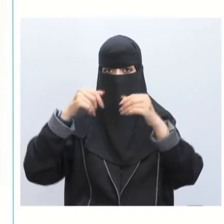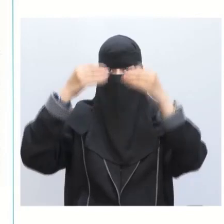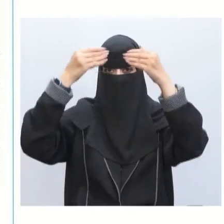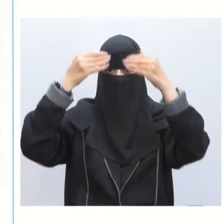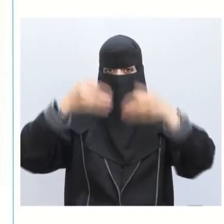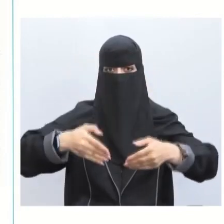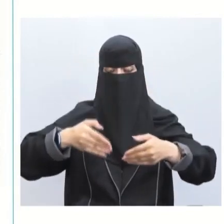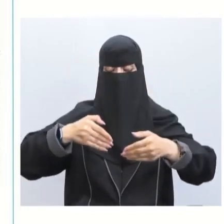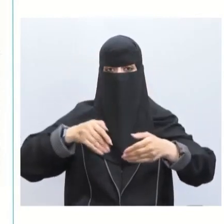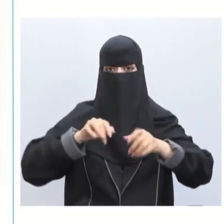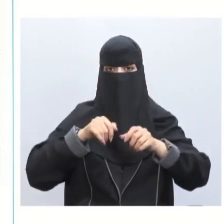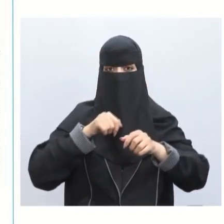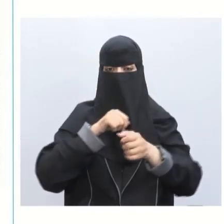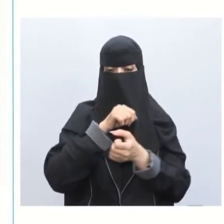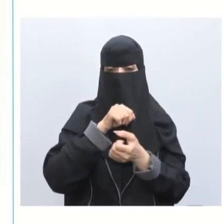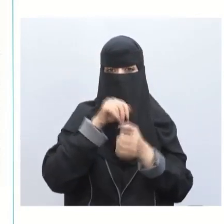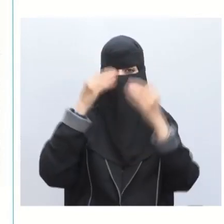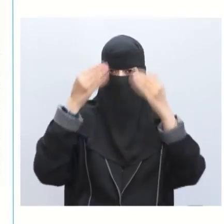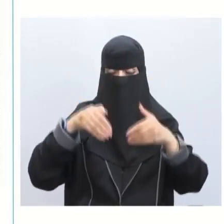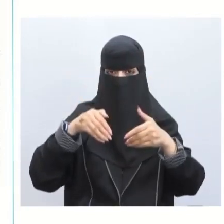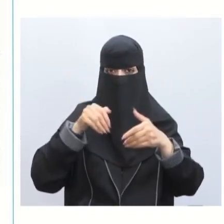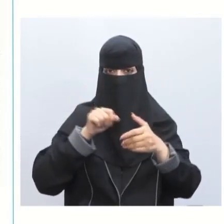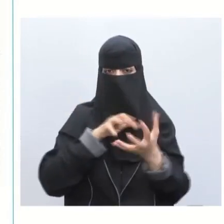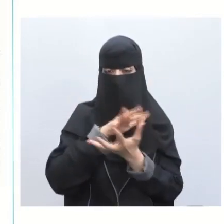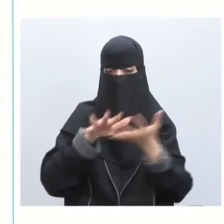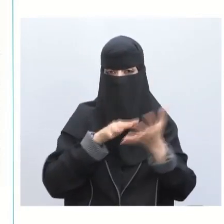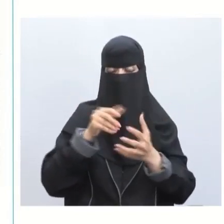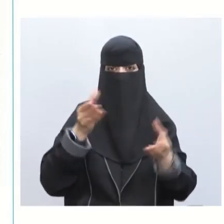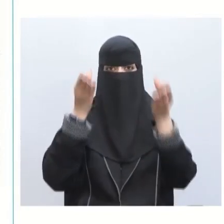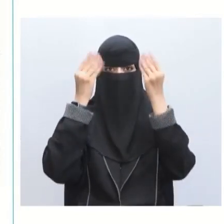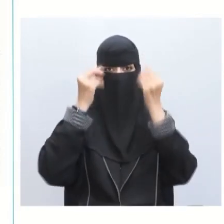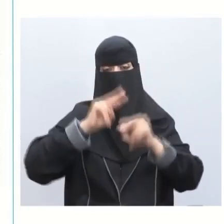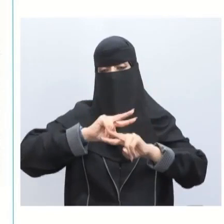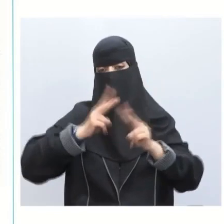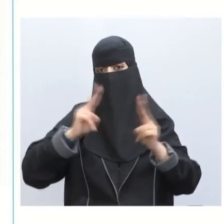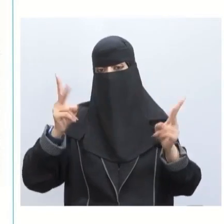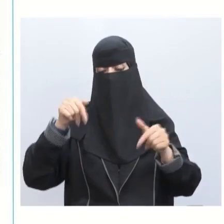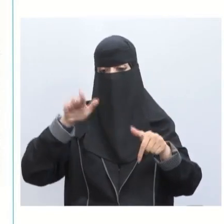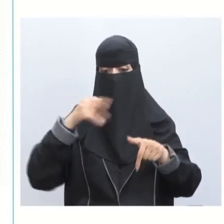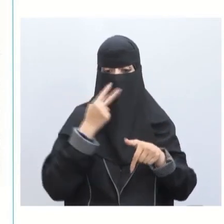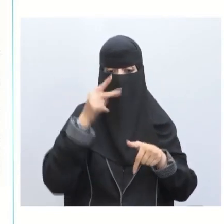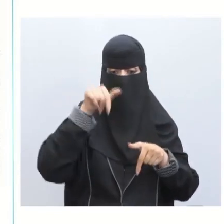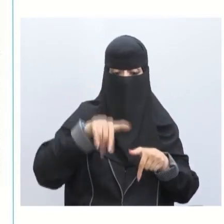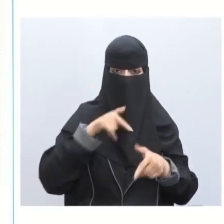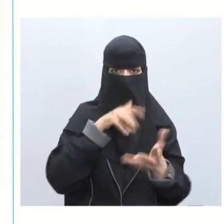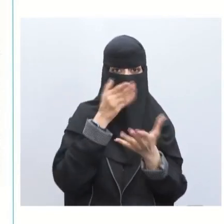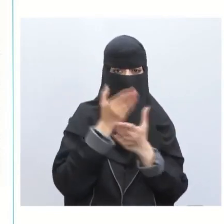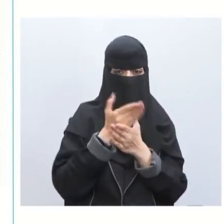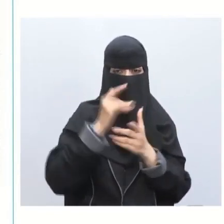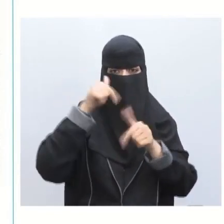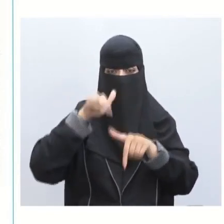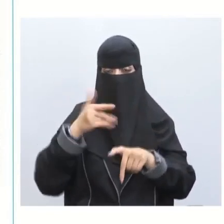مكافحه الجرائم المعلوماتيه بجميع اشكال ونظرا للاضرار